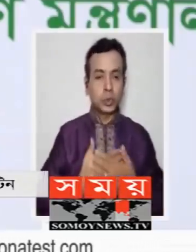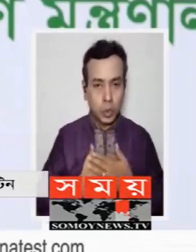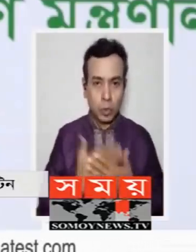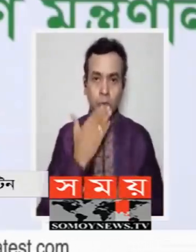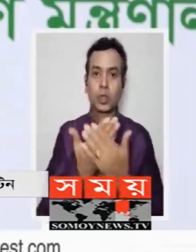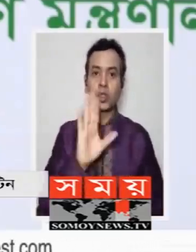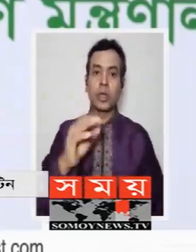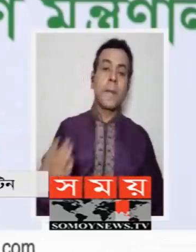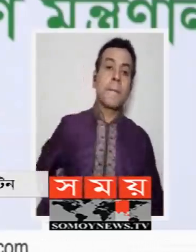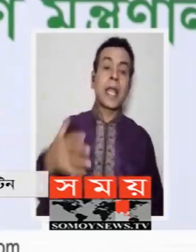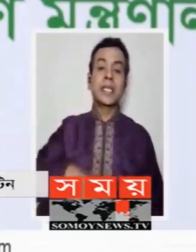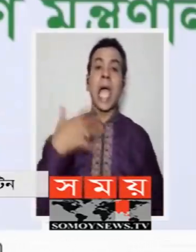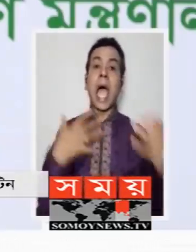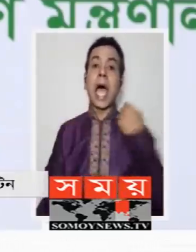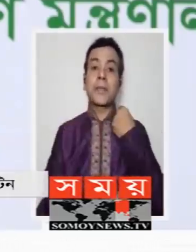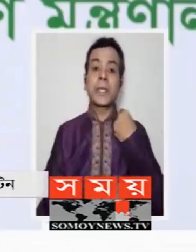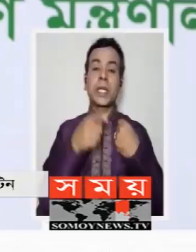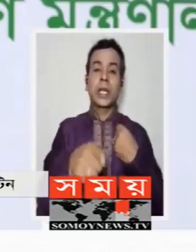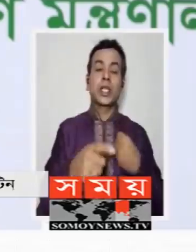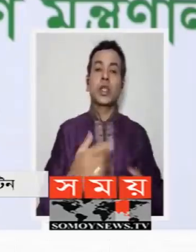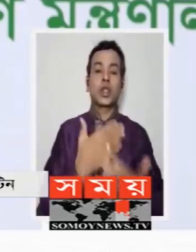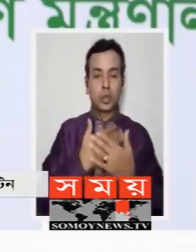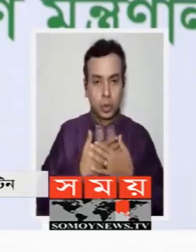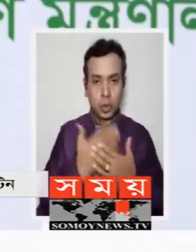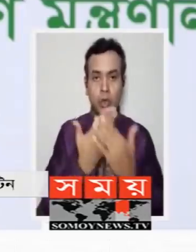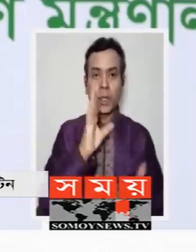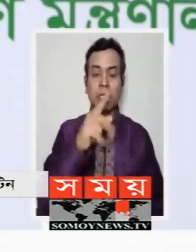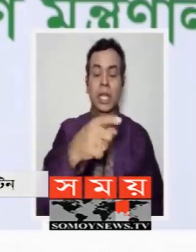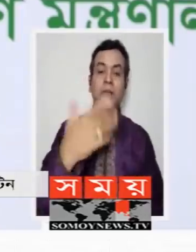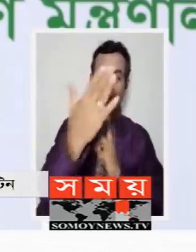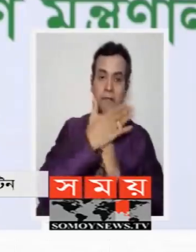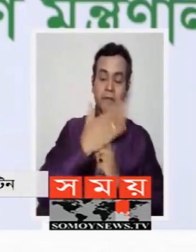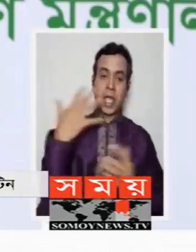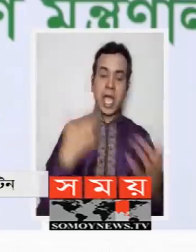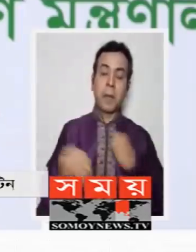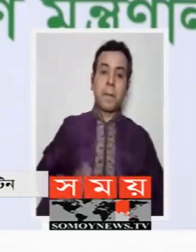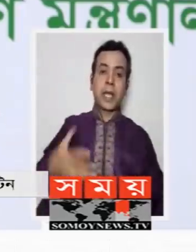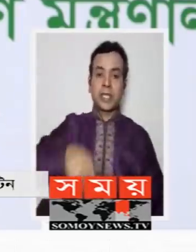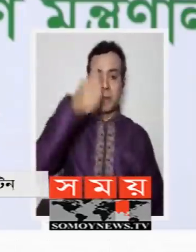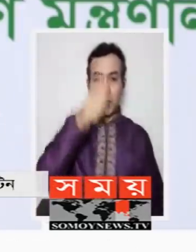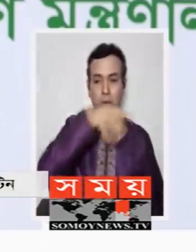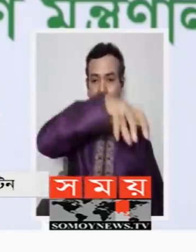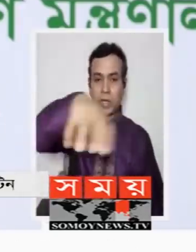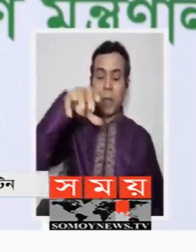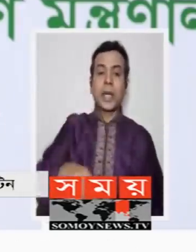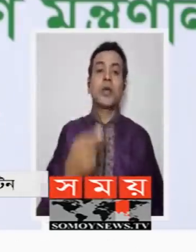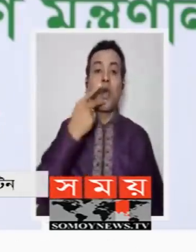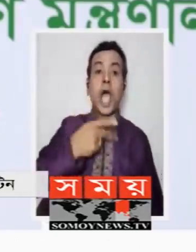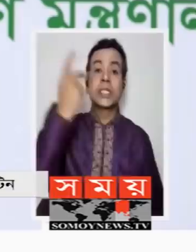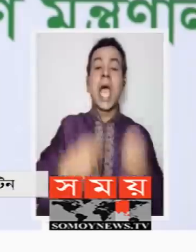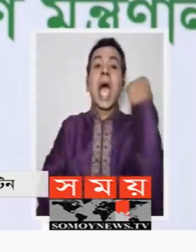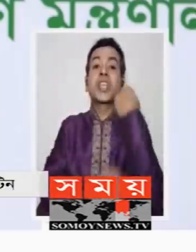এই ছিল আমাদের হাতে তথ্য বাংলাদেশ বিষয়ক। তবে বাংলাদেশ এই তথ্য শেষ করার আগে বিশেষভাবে কৃতজ্ঞতা জানাবো বাংলাদেশ